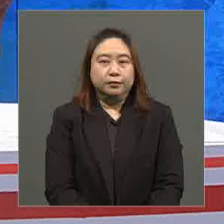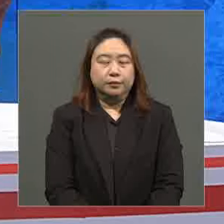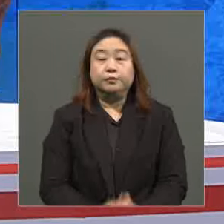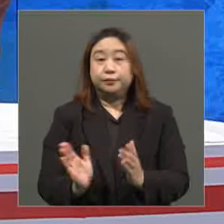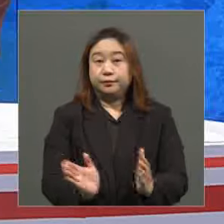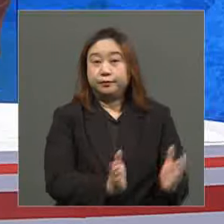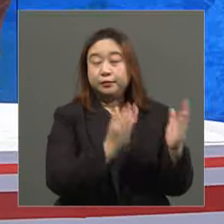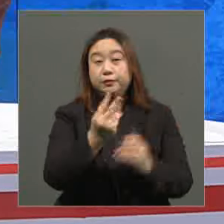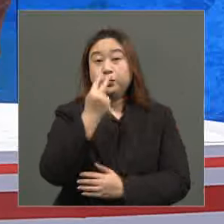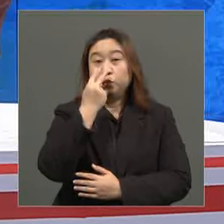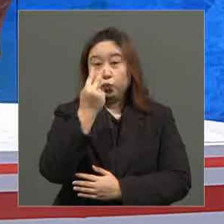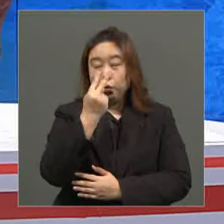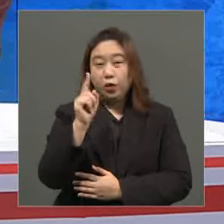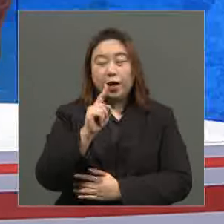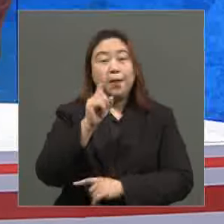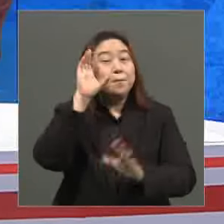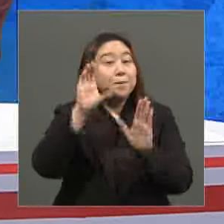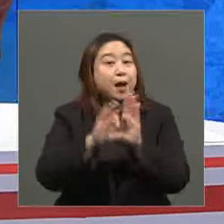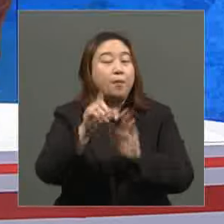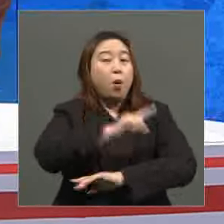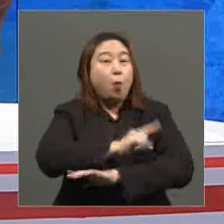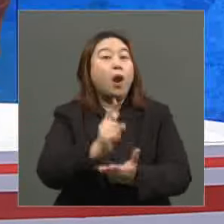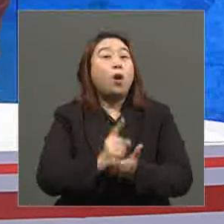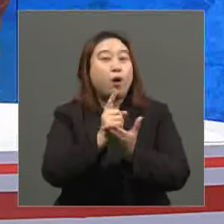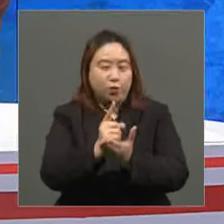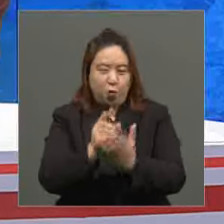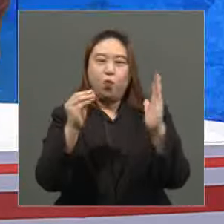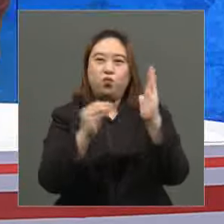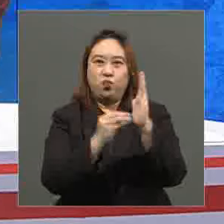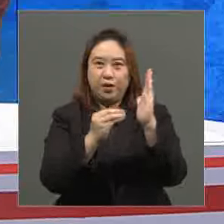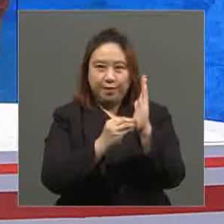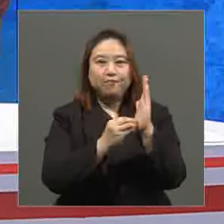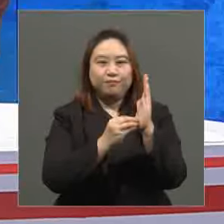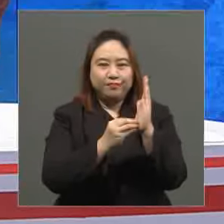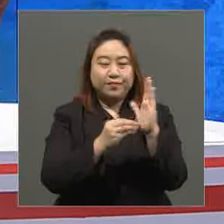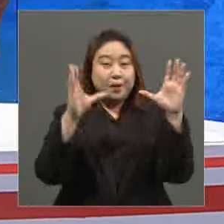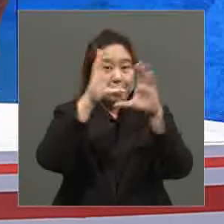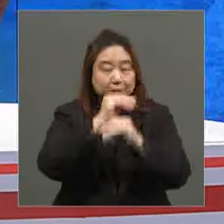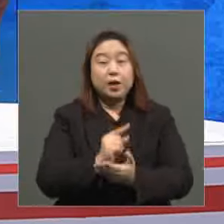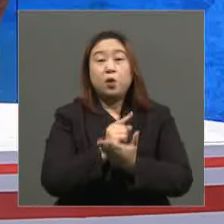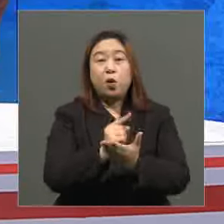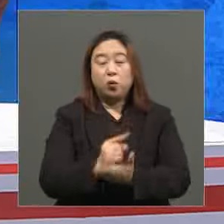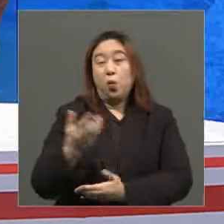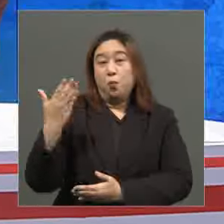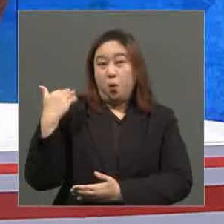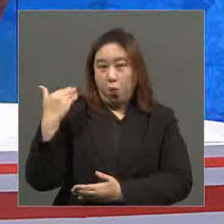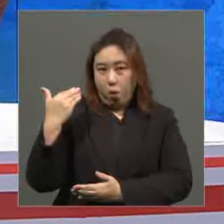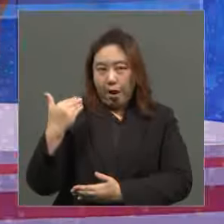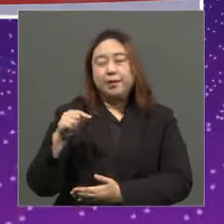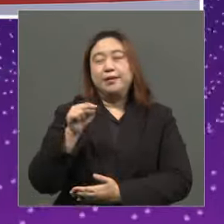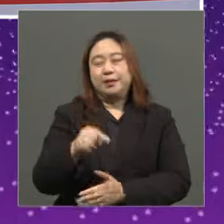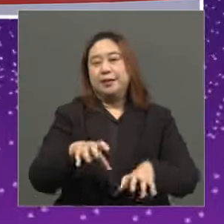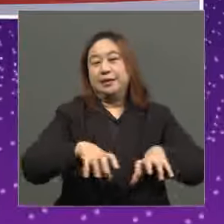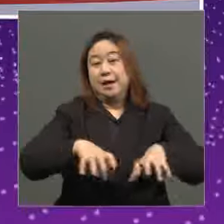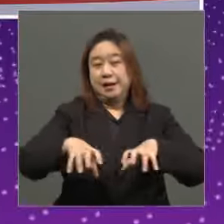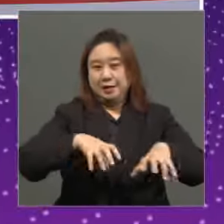ไปดูการประมวลภาพวันลอยกระทงในพื้นที่กรุงเทพมหานครกันบ้างนะคะในค่ำคืนลอยกระทงที่ผ่านมาเนี่ยบรรยากาศในพื้นที่จัดง